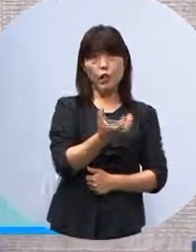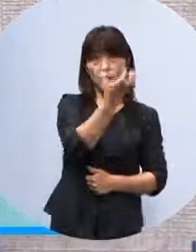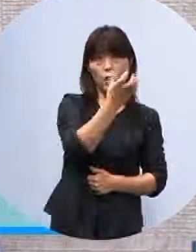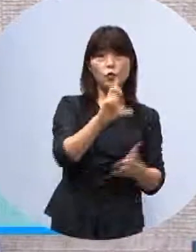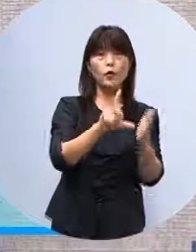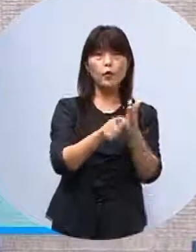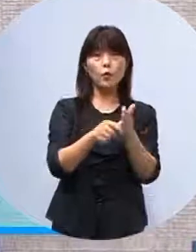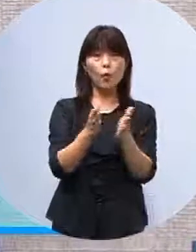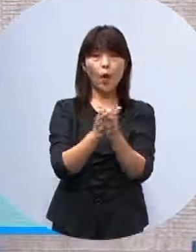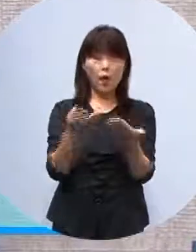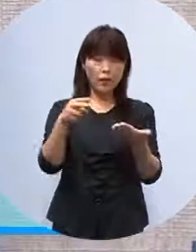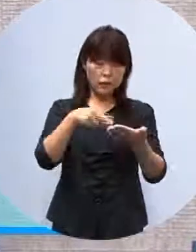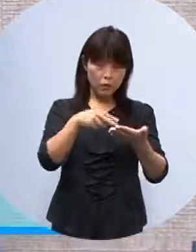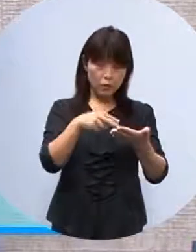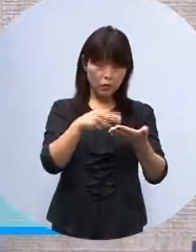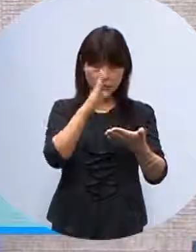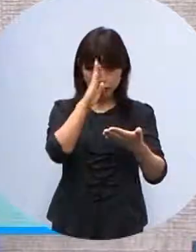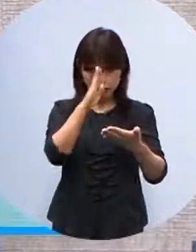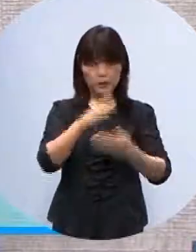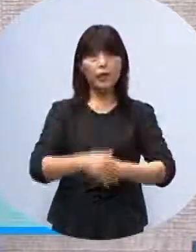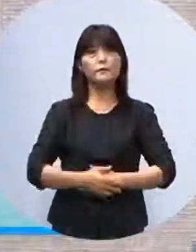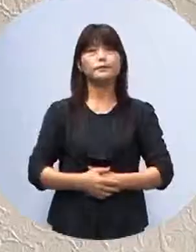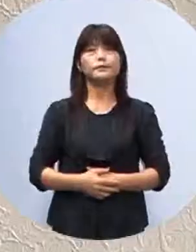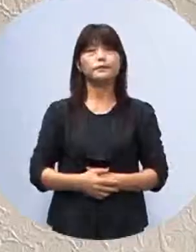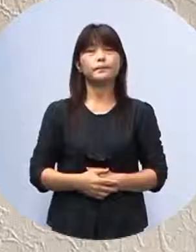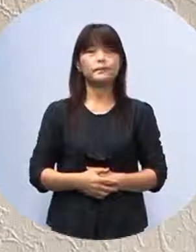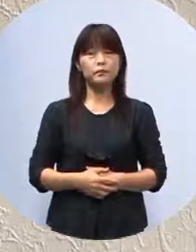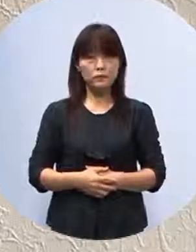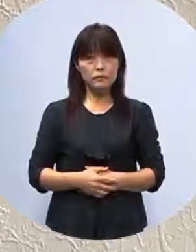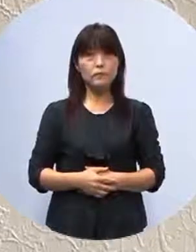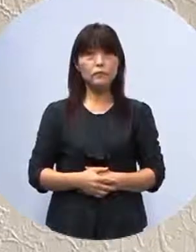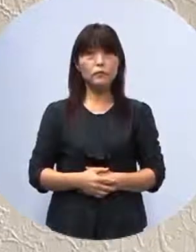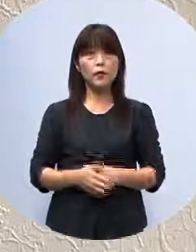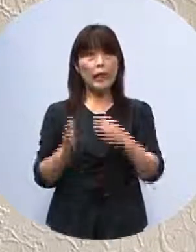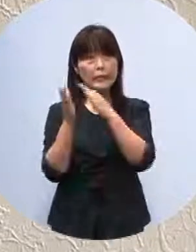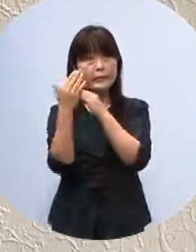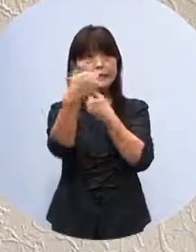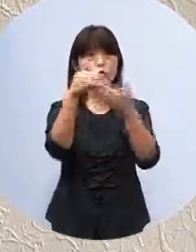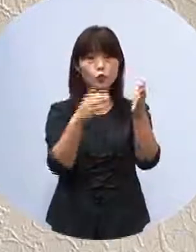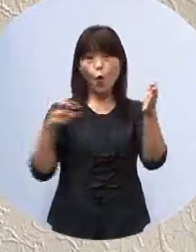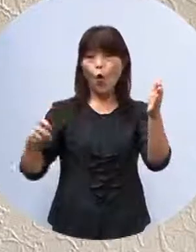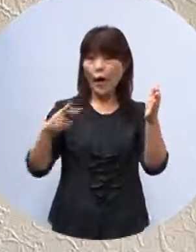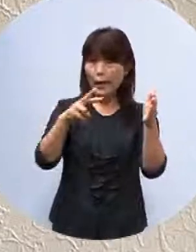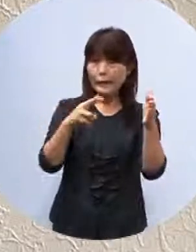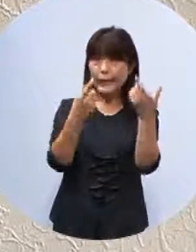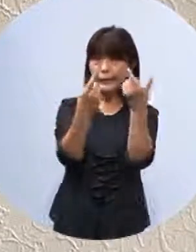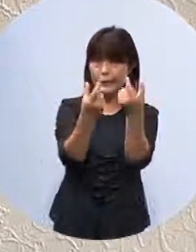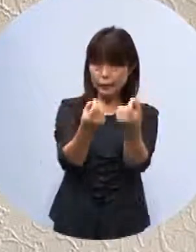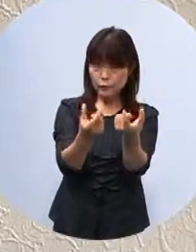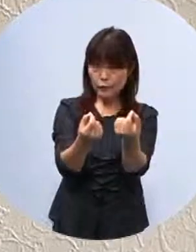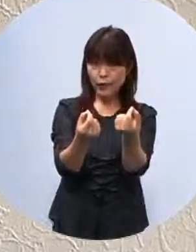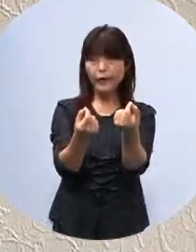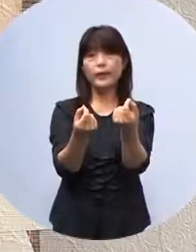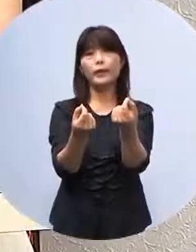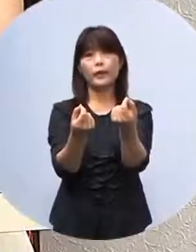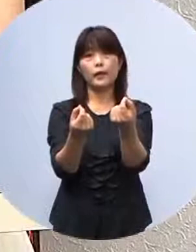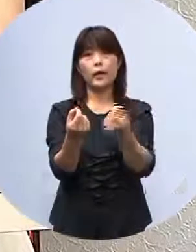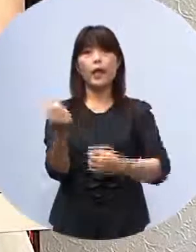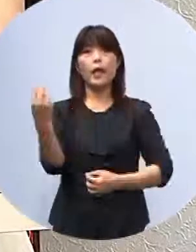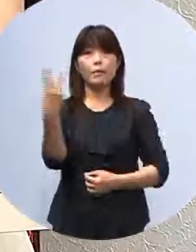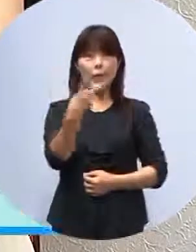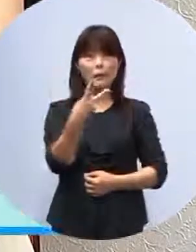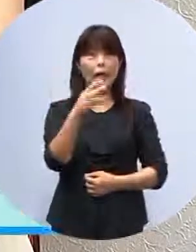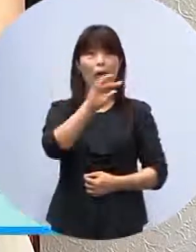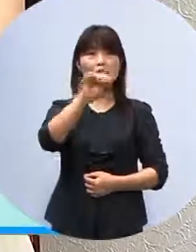場合には取扱説明書を確認してください。 はい、寝室と階段ですね。 はい、